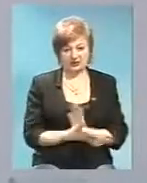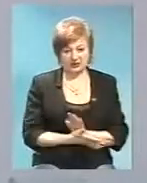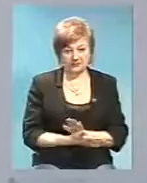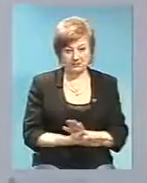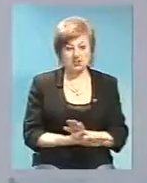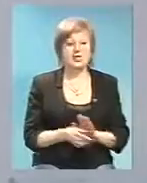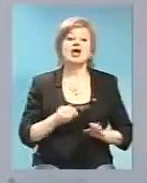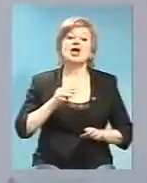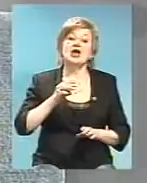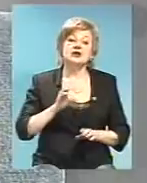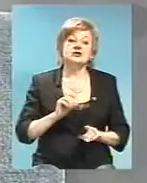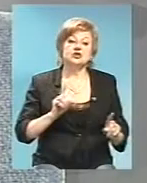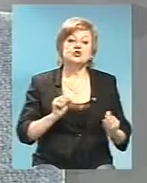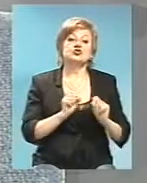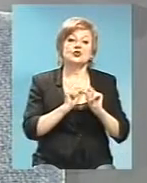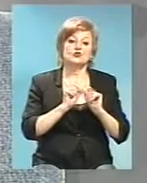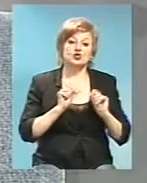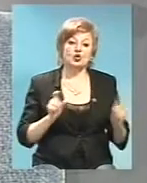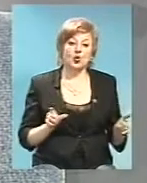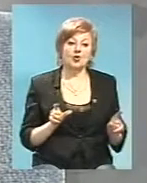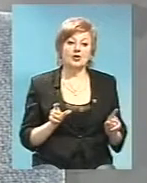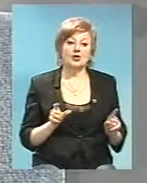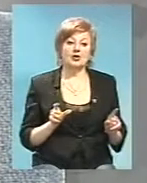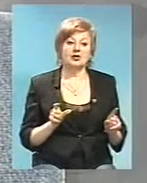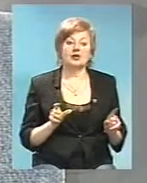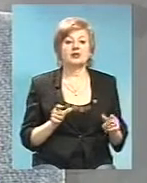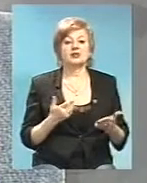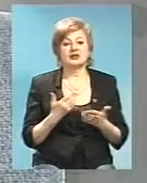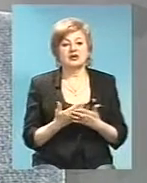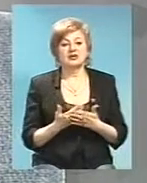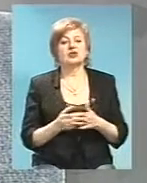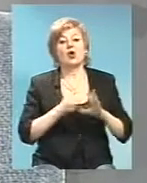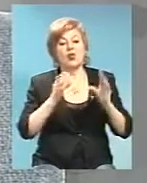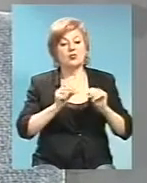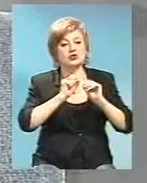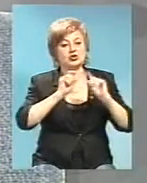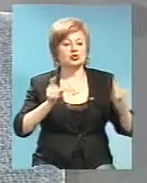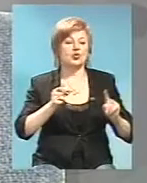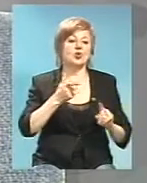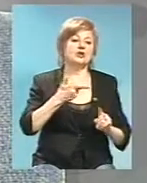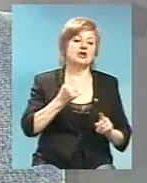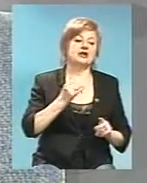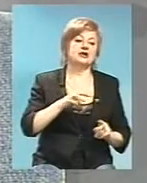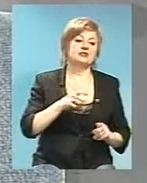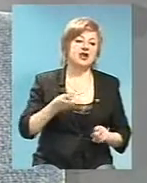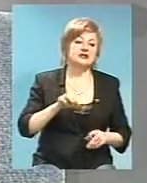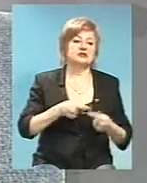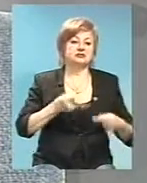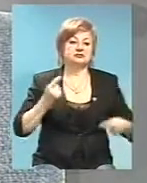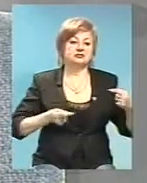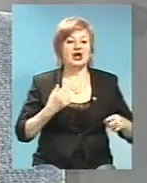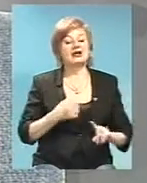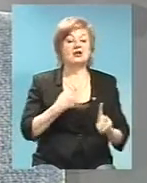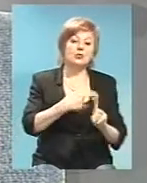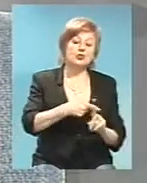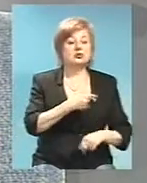до цього. Те, що всі школи, вони урівнюються в правах, там загальноосвітні, гімназії. От як ви вважаєте, це плюс чи